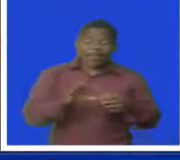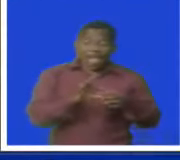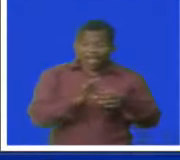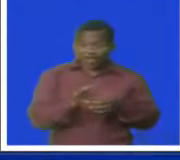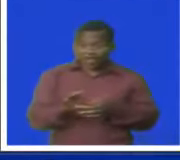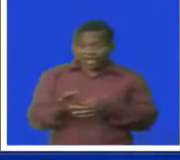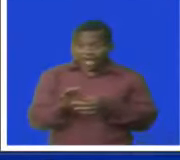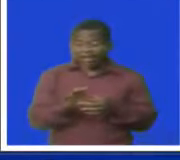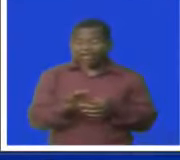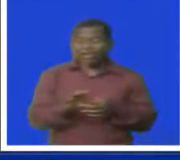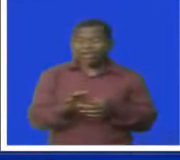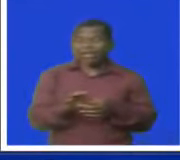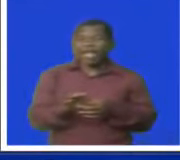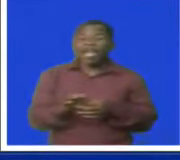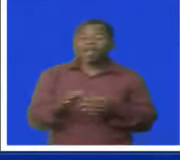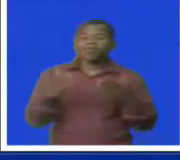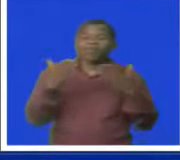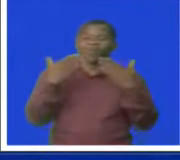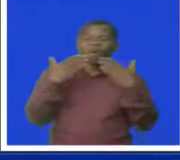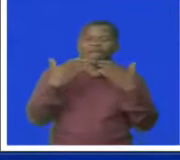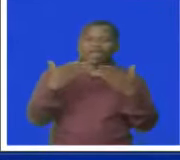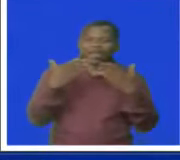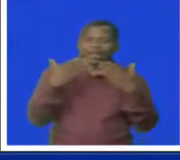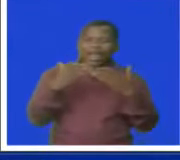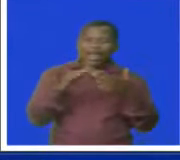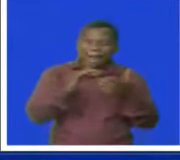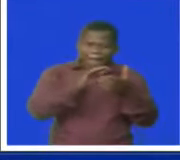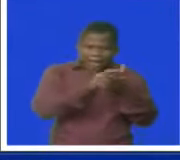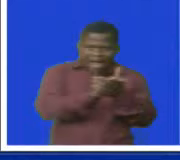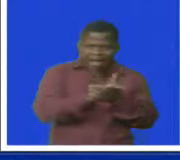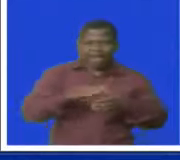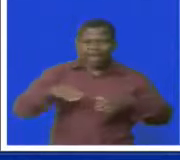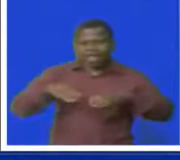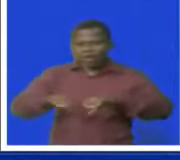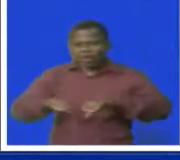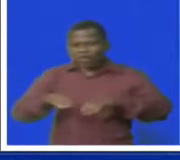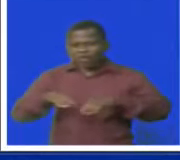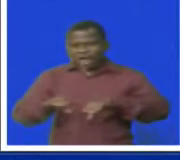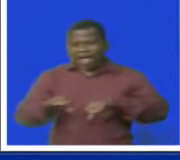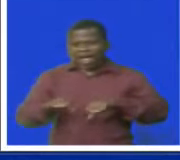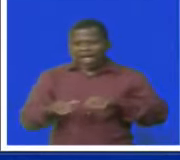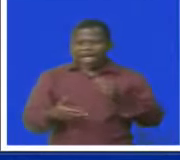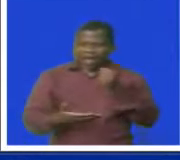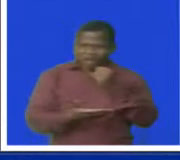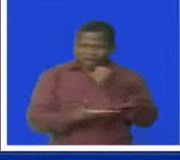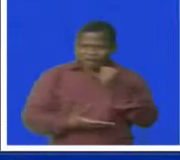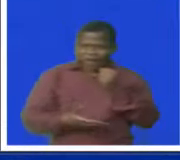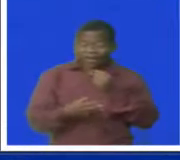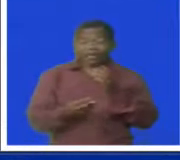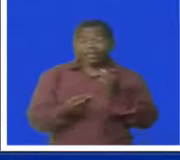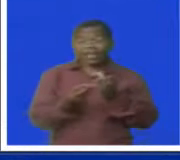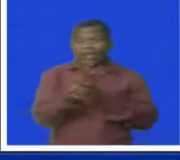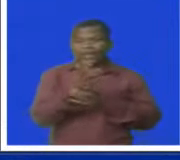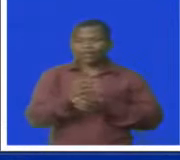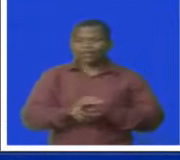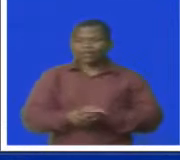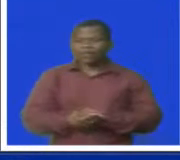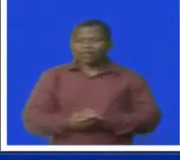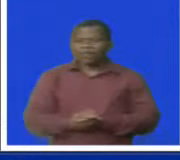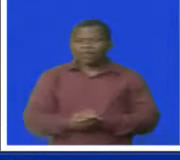yentuthuko. Induna isisite ehlangothini lokuthi iwalekelele balimi ukuthi bakhone